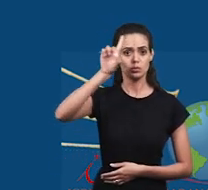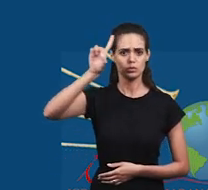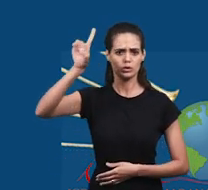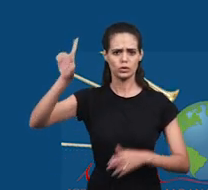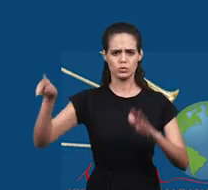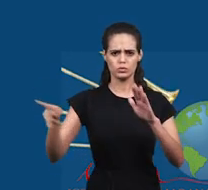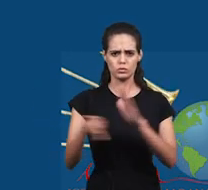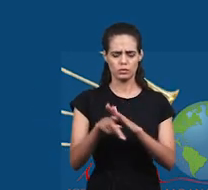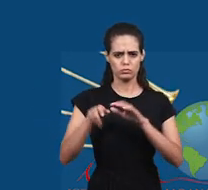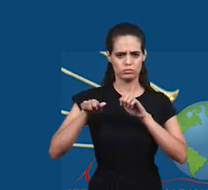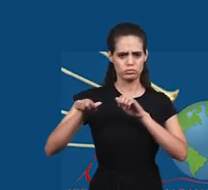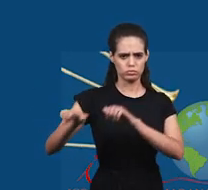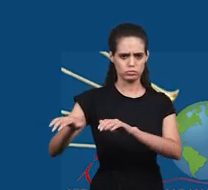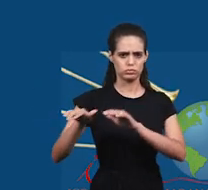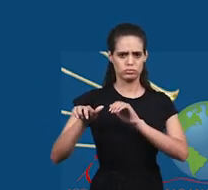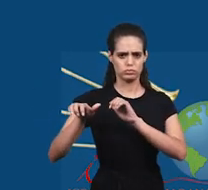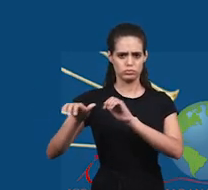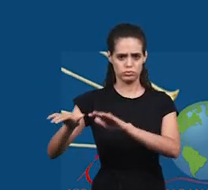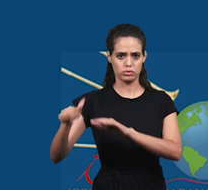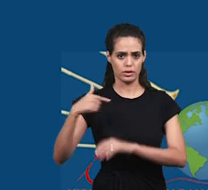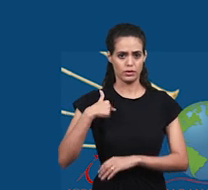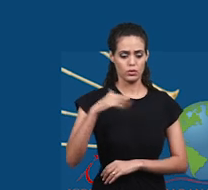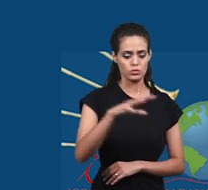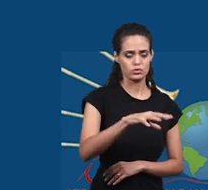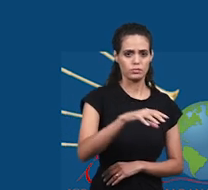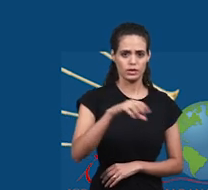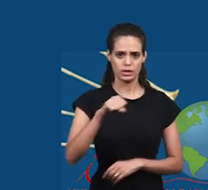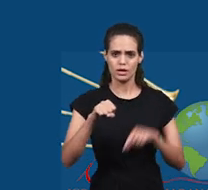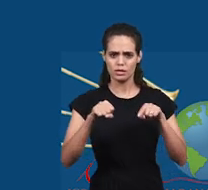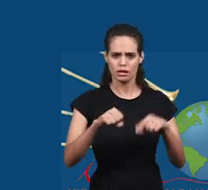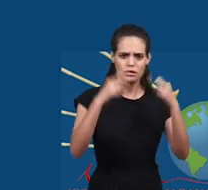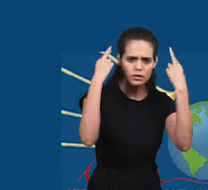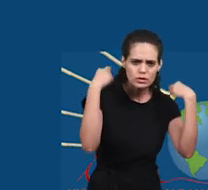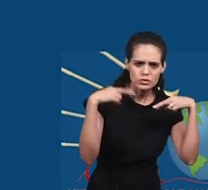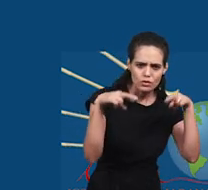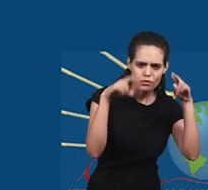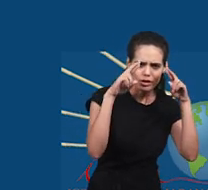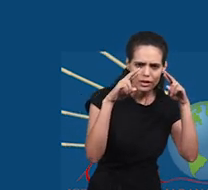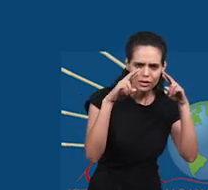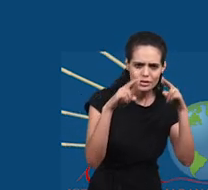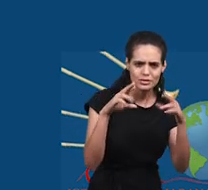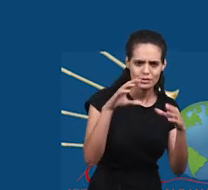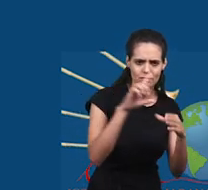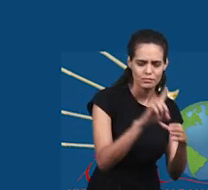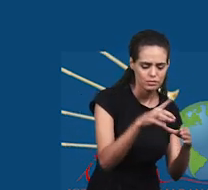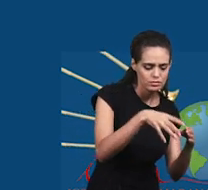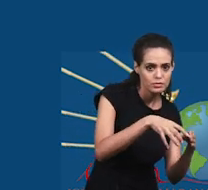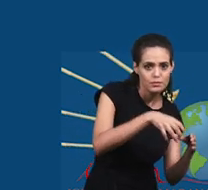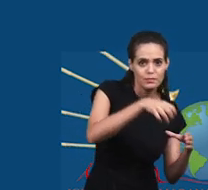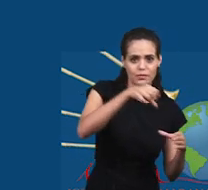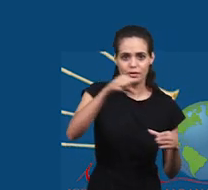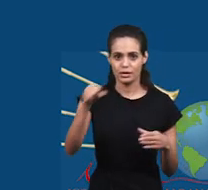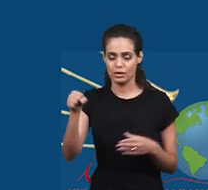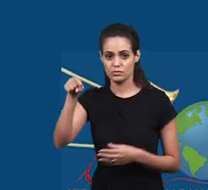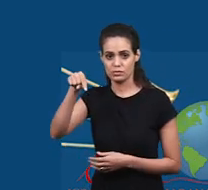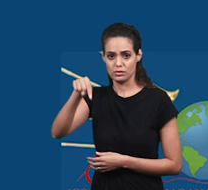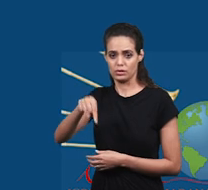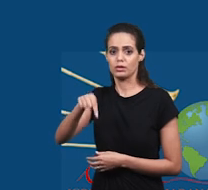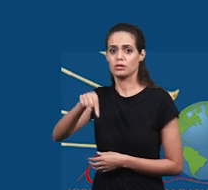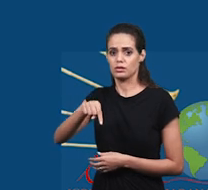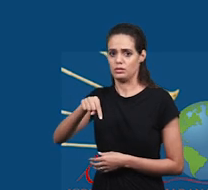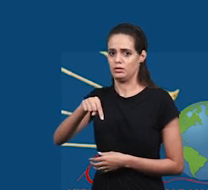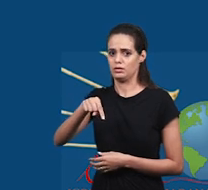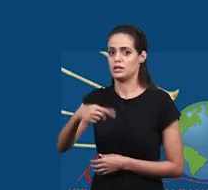pris du troupeau, de derrière les brebis, afin que tu sois le chef sur mon peuple,